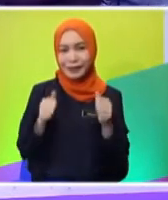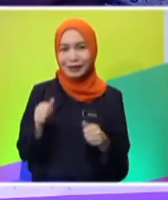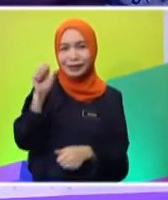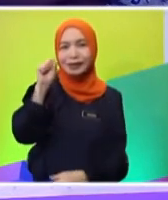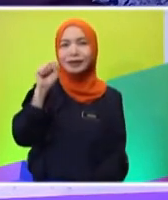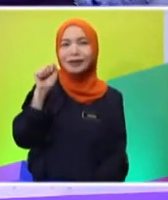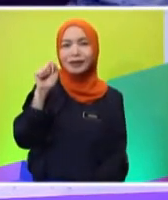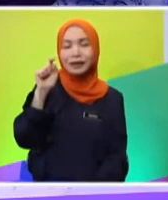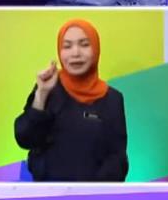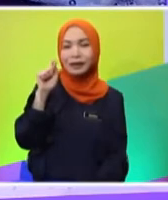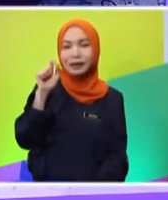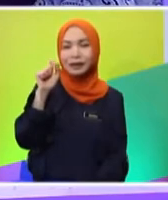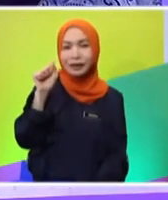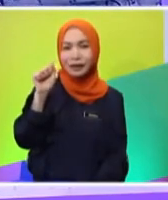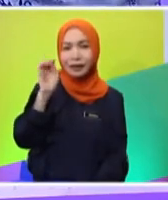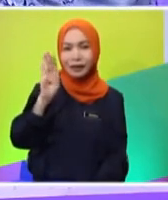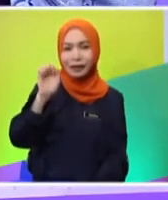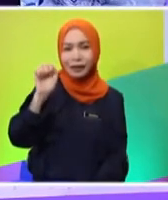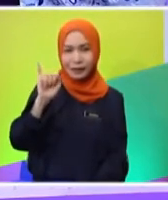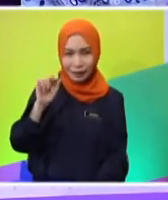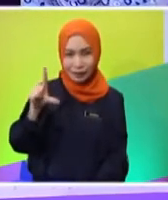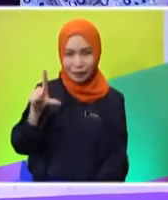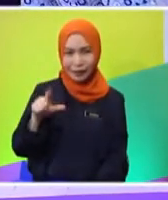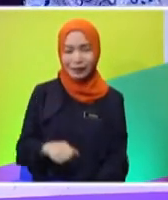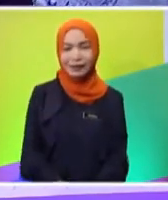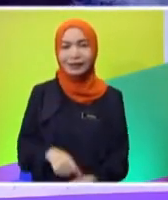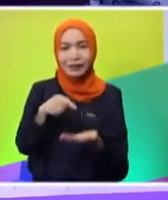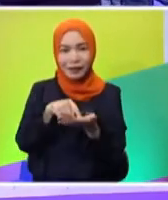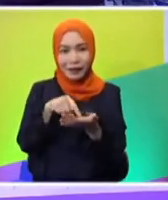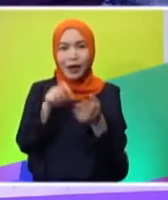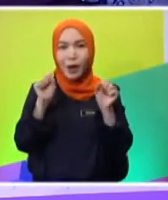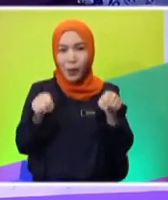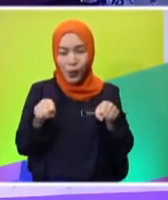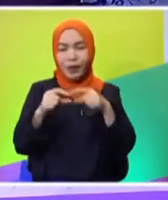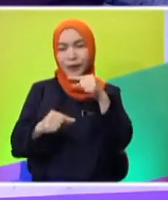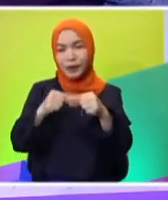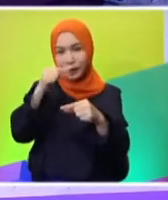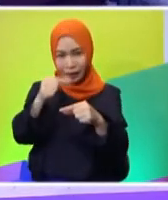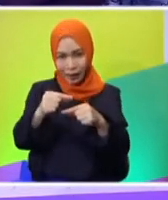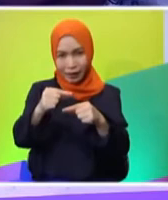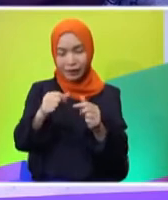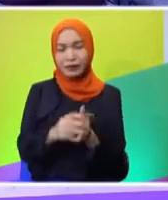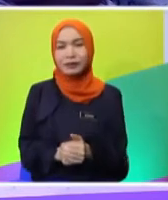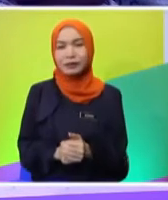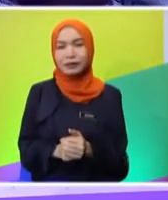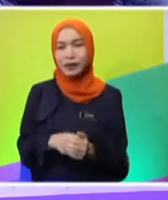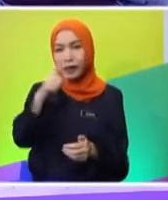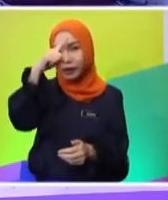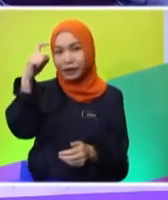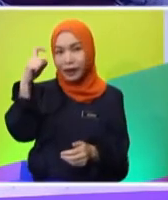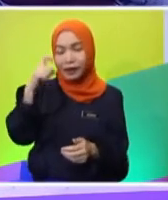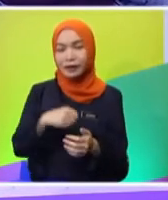aca-mobile tadi sammobile instabay aja staban ini dia boleh bergerak juga Tetapi dia bergerak kerana